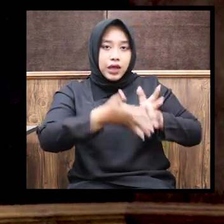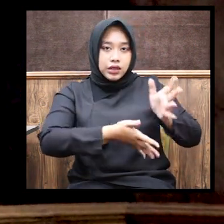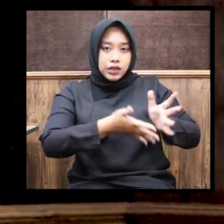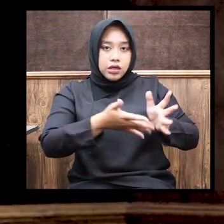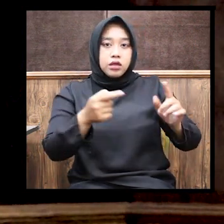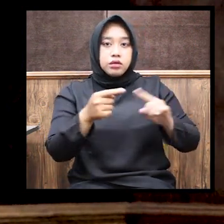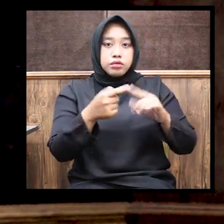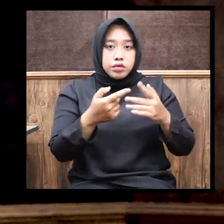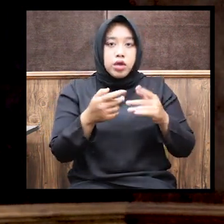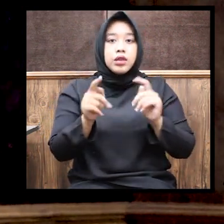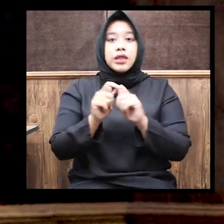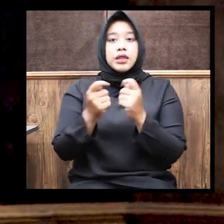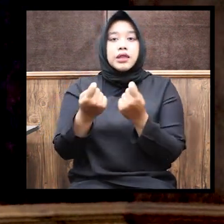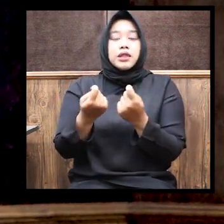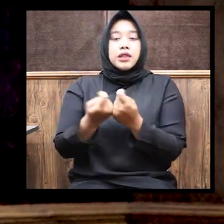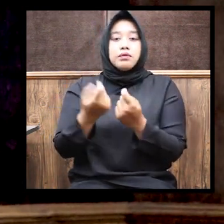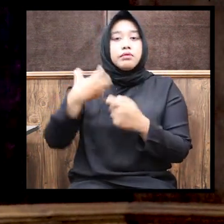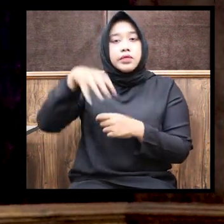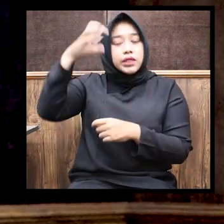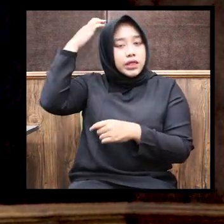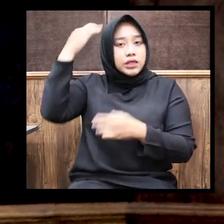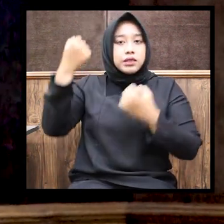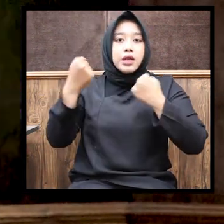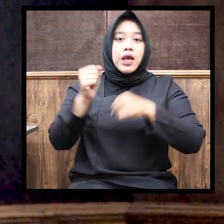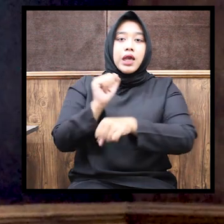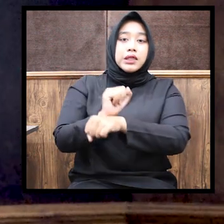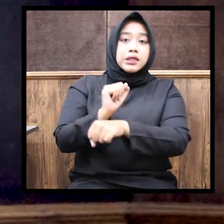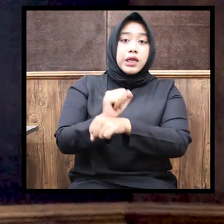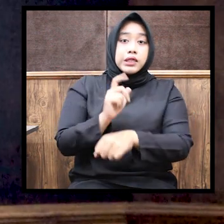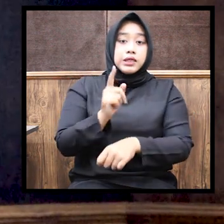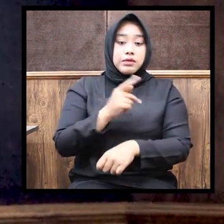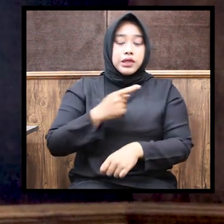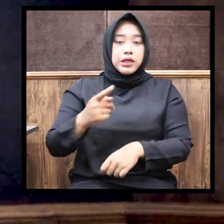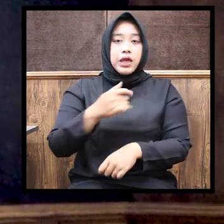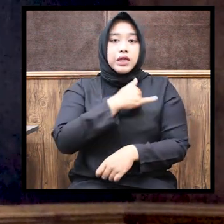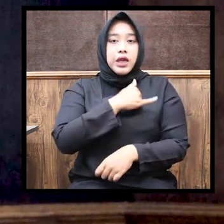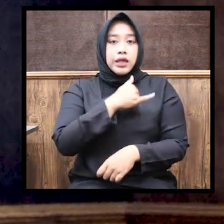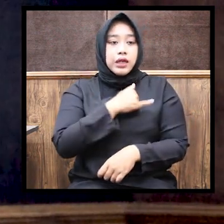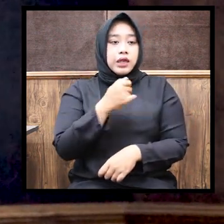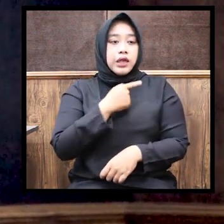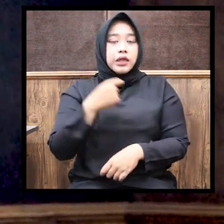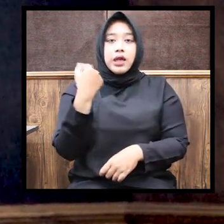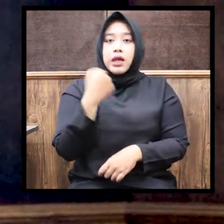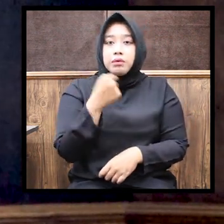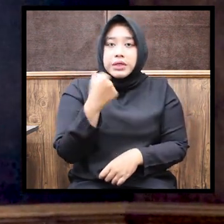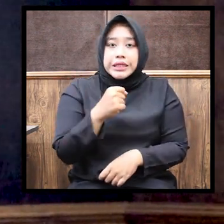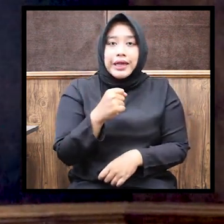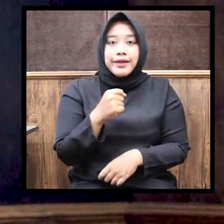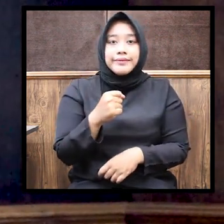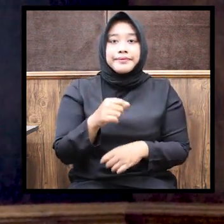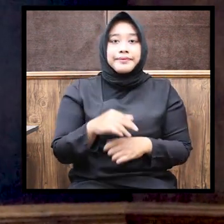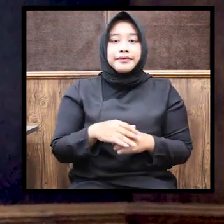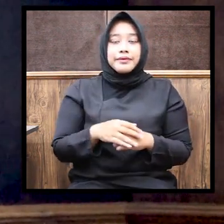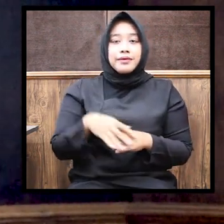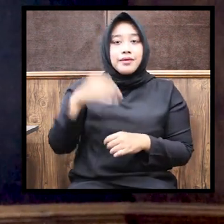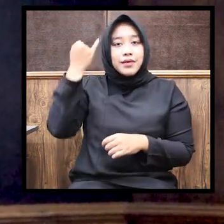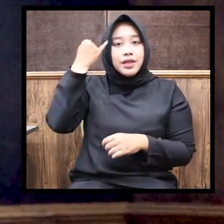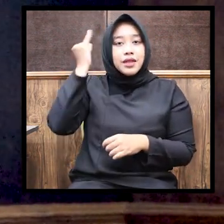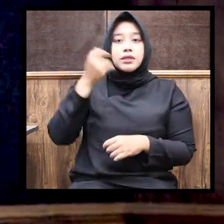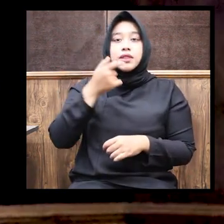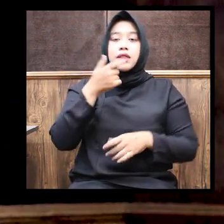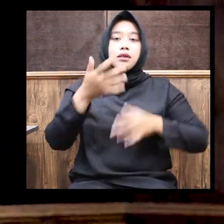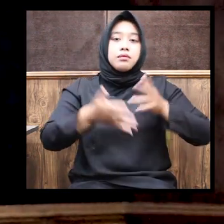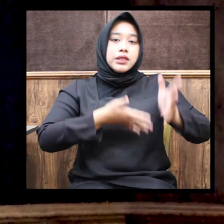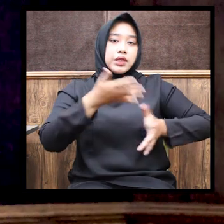untuk internal kita karena kita meyakini bahwa kita belum mampu untuk ee mengetahui ilmu-ilmu tentang